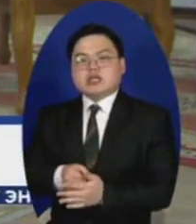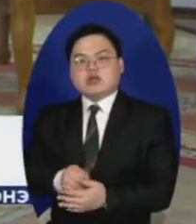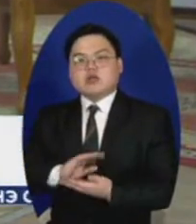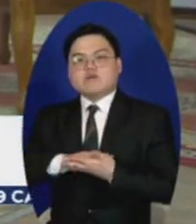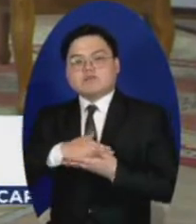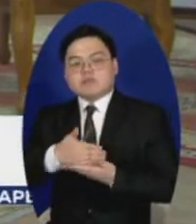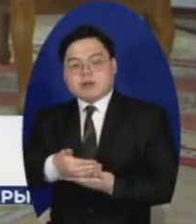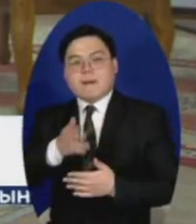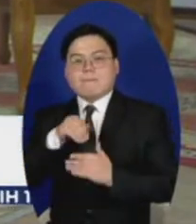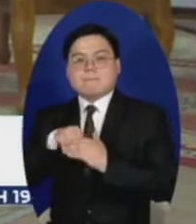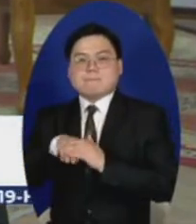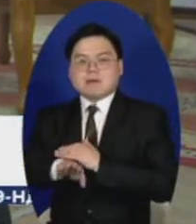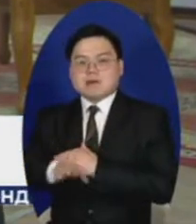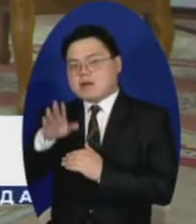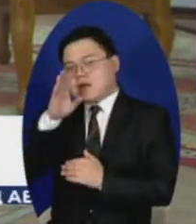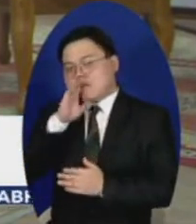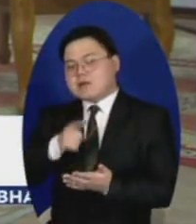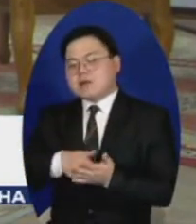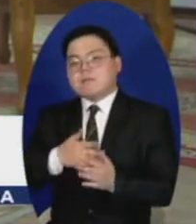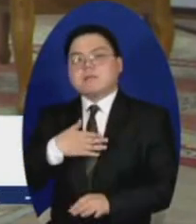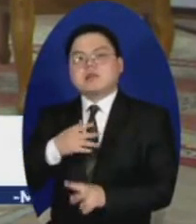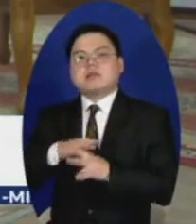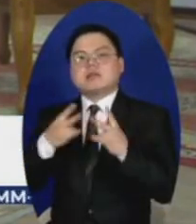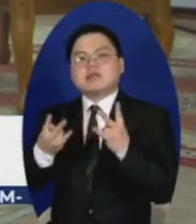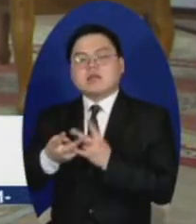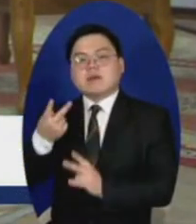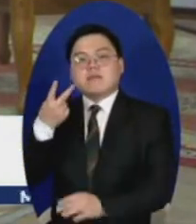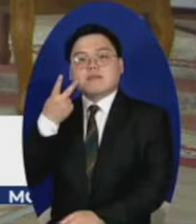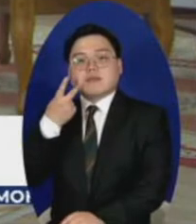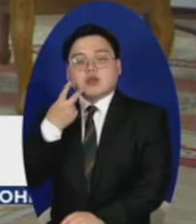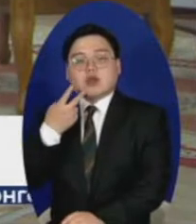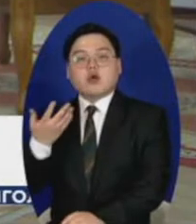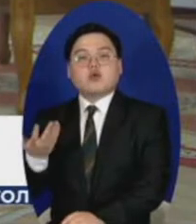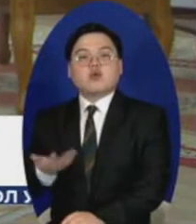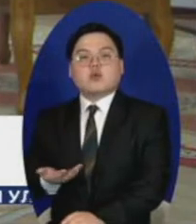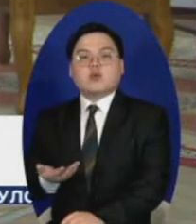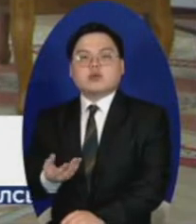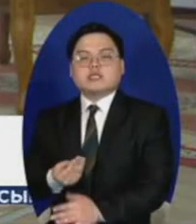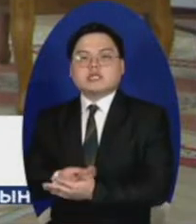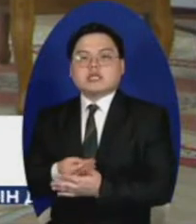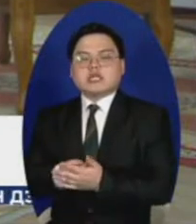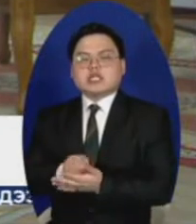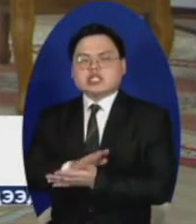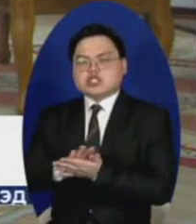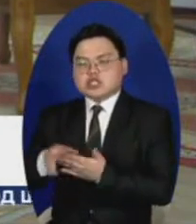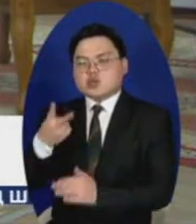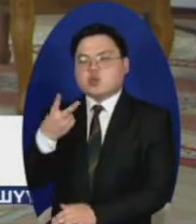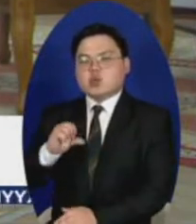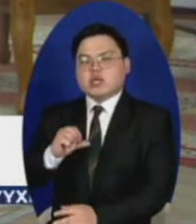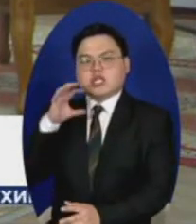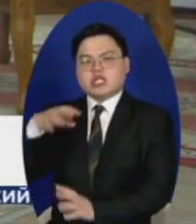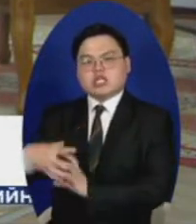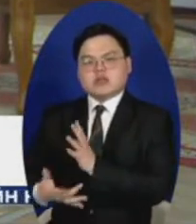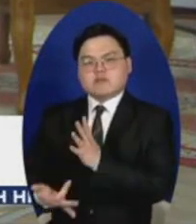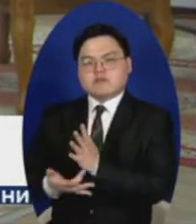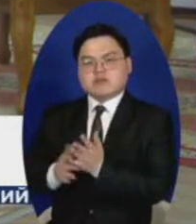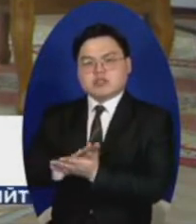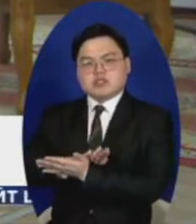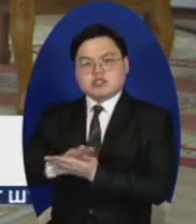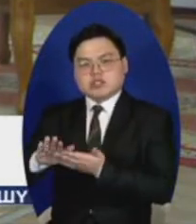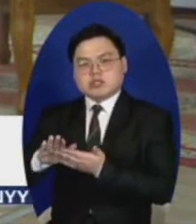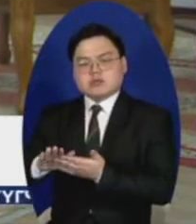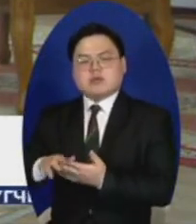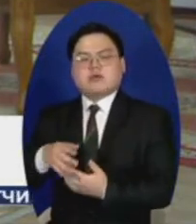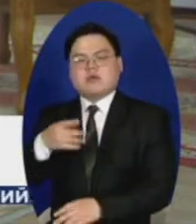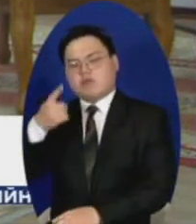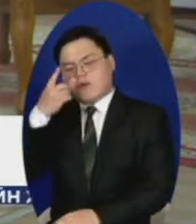компьютер принтер одоо ер нь одоо манай нийгэм шир нэлээ одоо эрүү үетэйгээ холбогдно. Энэ тэгэхэд бол зах хязгаар нутагт